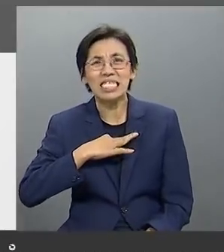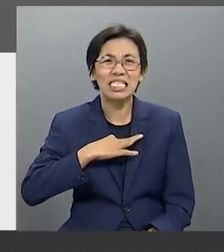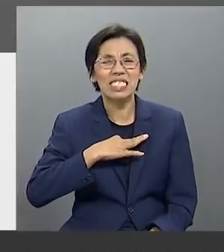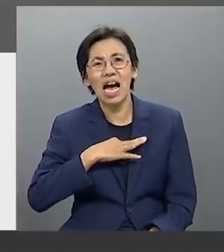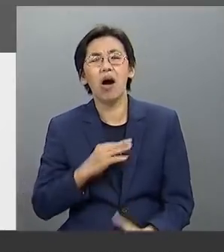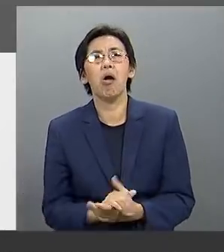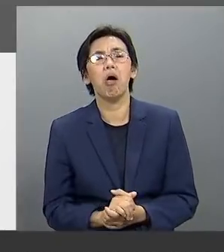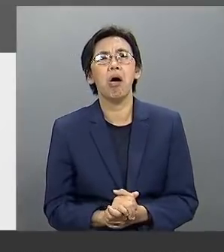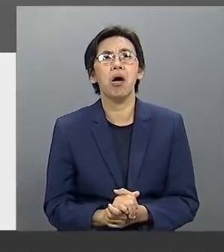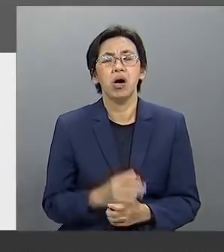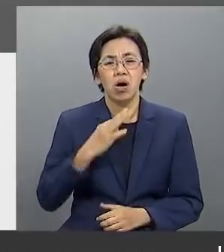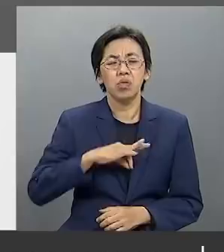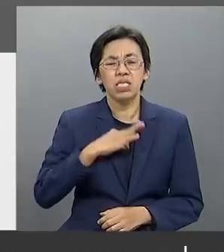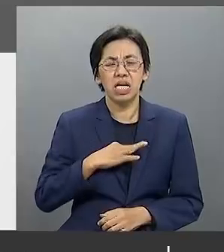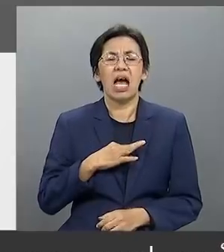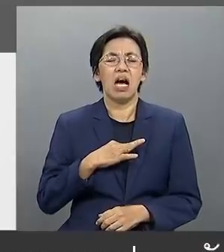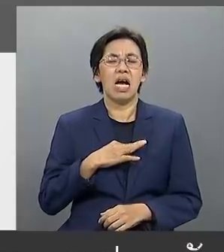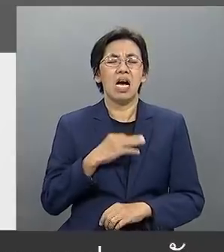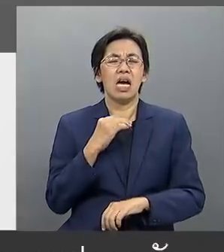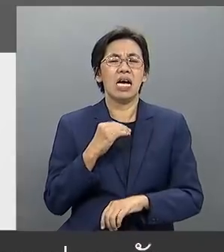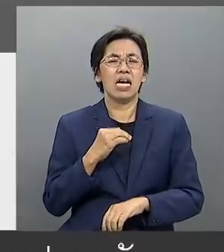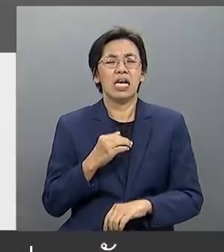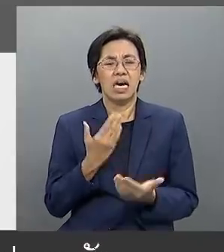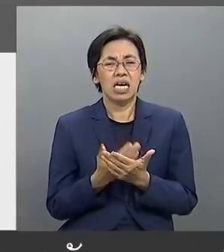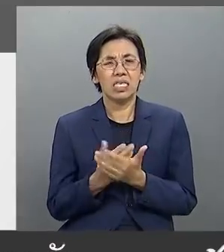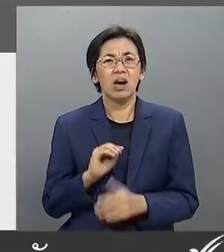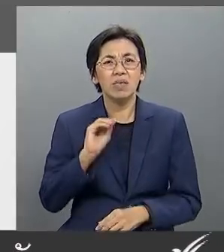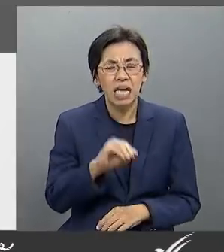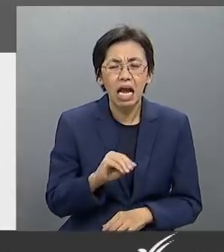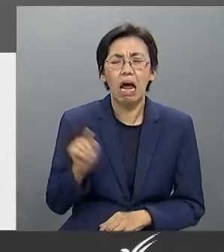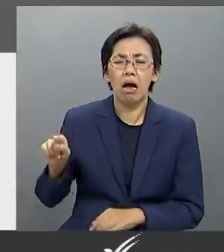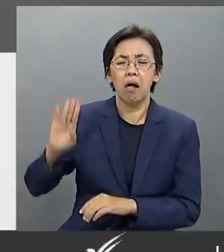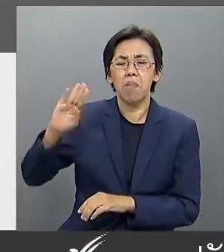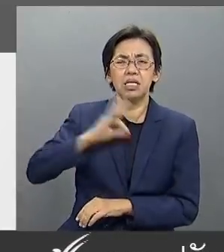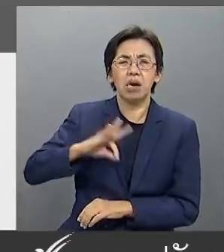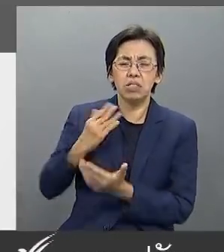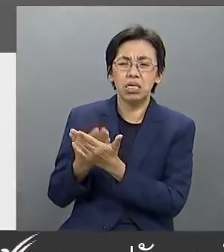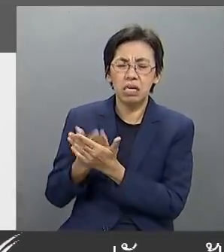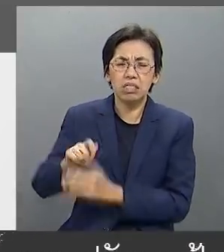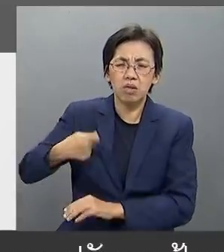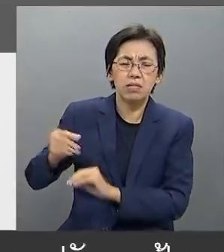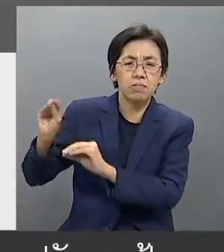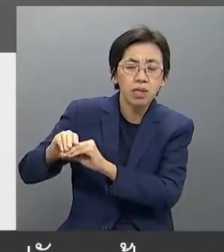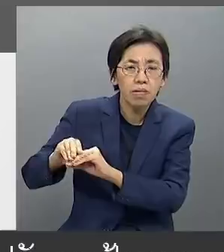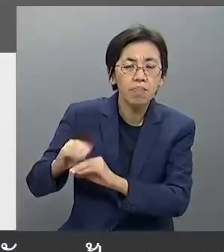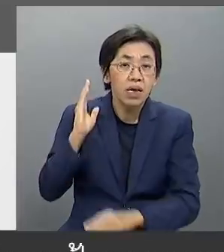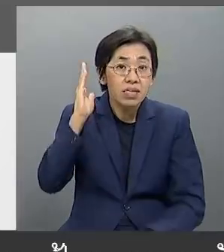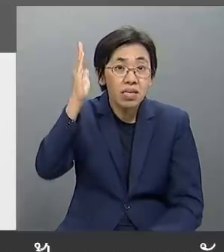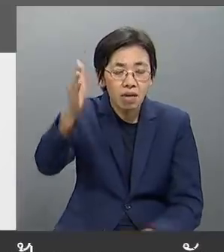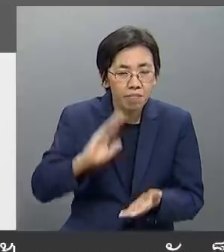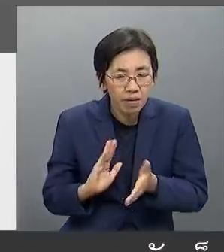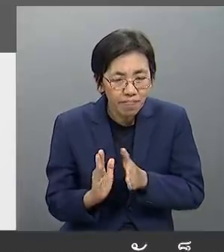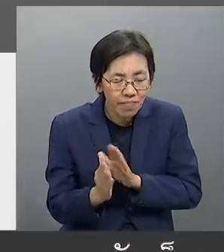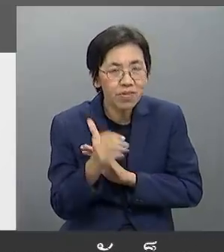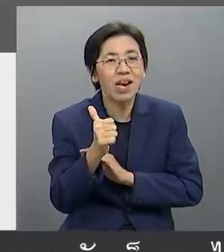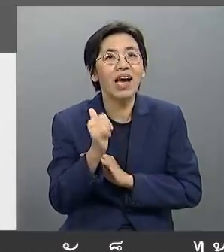ส่วนนี้ให้ลูกยังไม่ได้ก็จะเป็นต้นทุนขึ้นแต่เขาแต่ในระยะยาวเพราะเขาปรับตัวได้ก็ผักทาละ